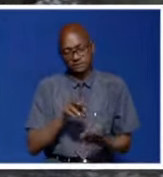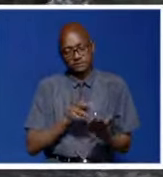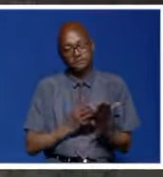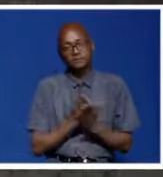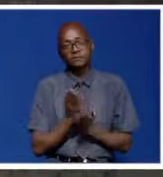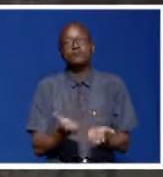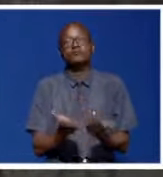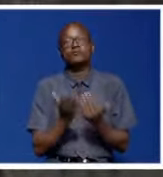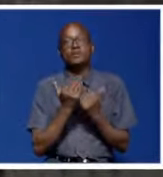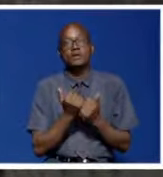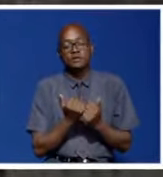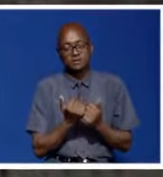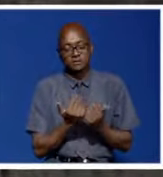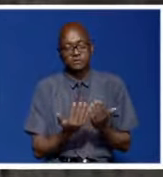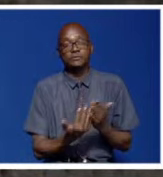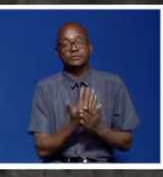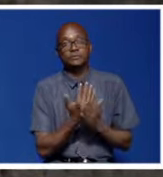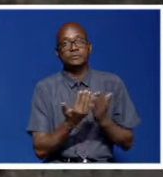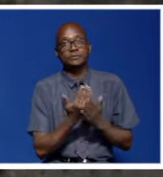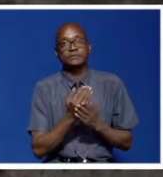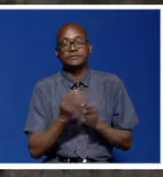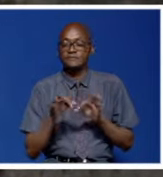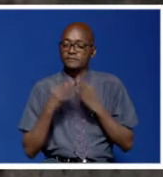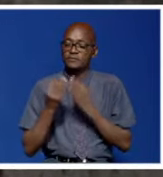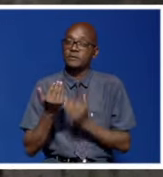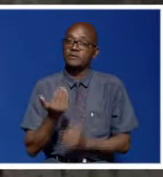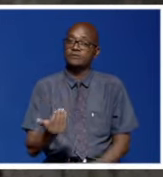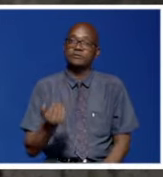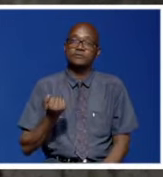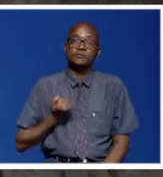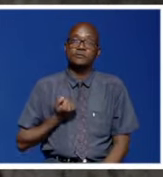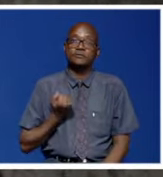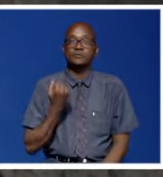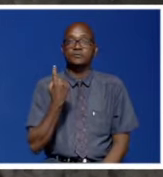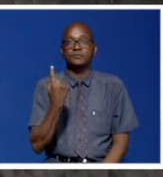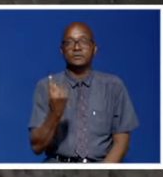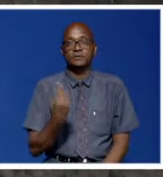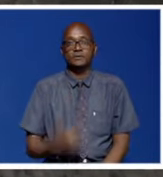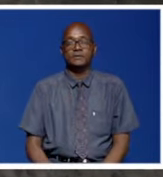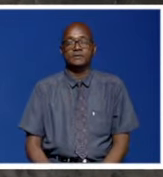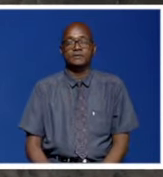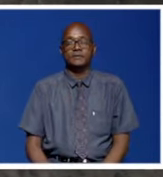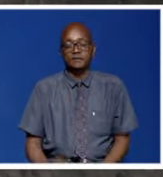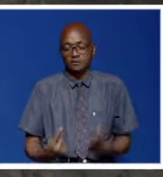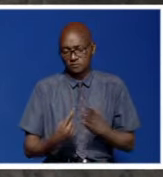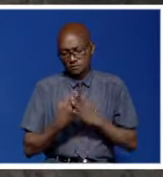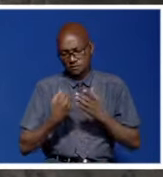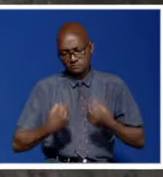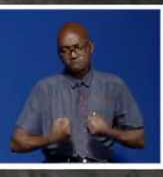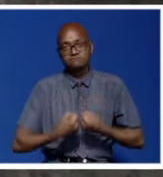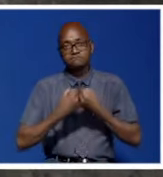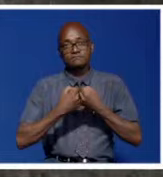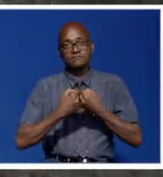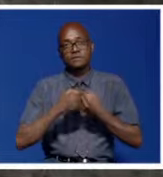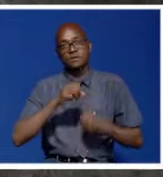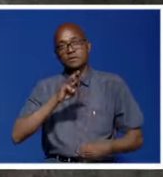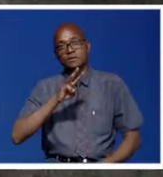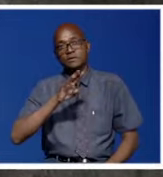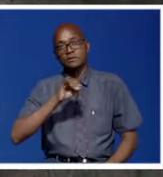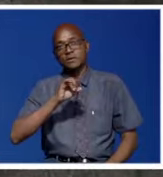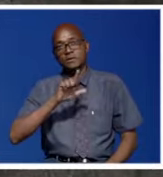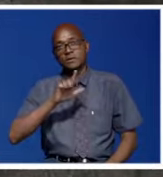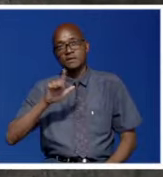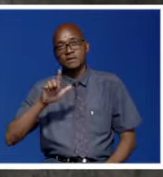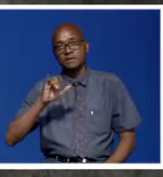wa kuzalisha kwa ajili ya familia ya mke na mtoto mmoja. Alipopata ajali, Wilson alijeruhiwa